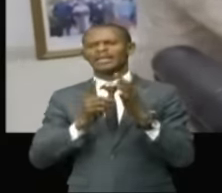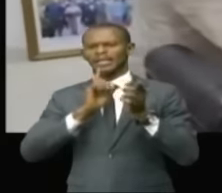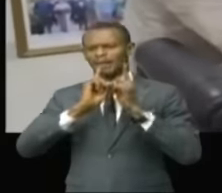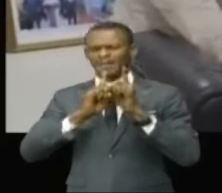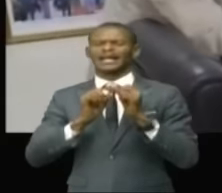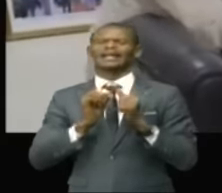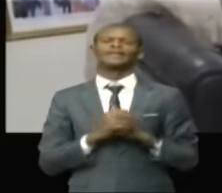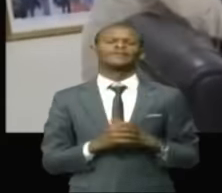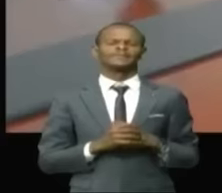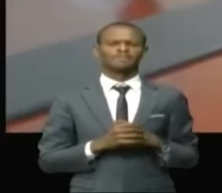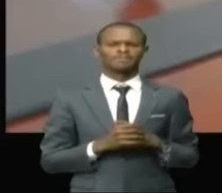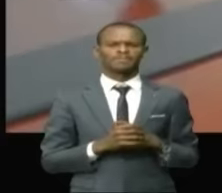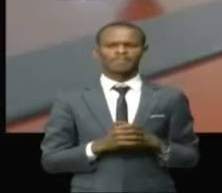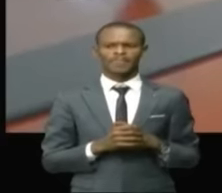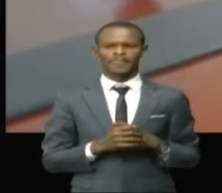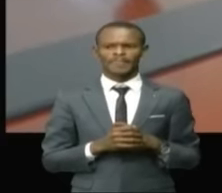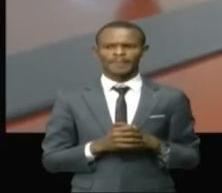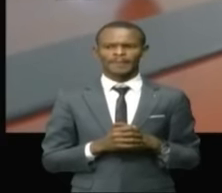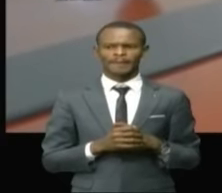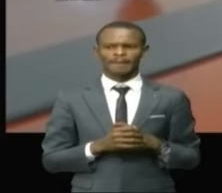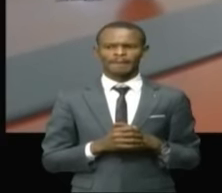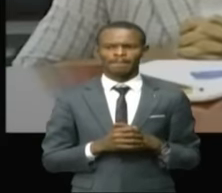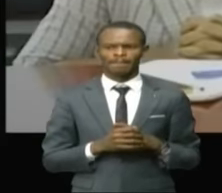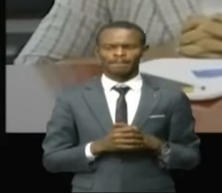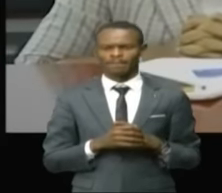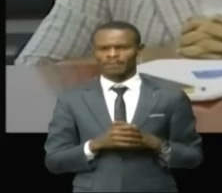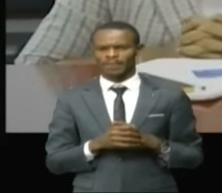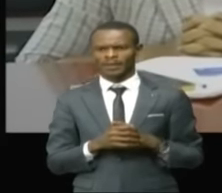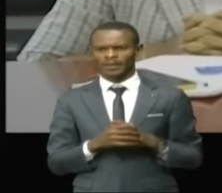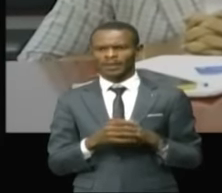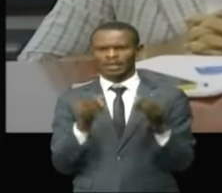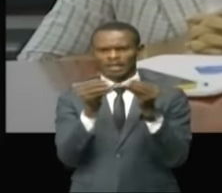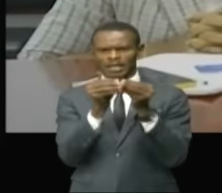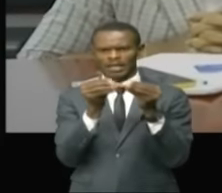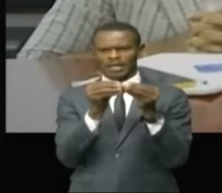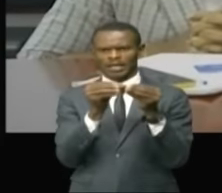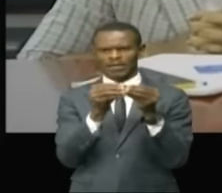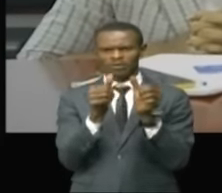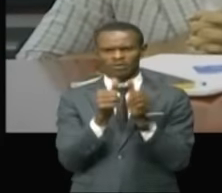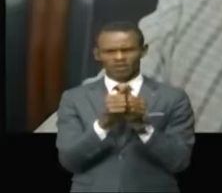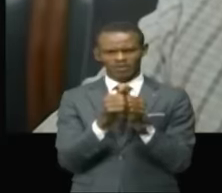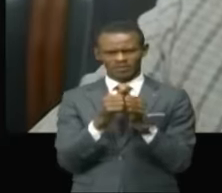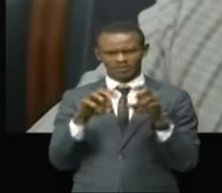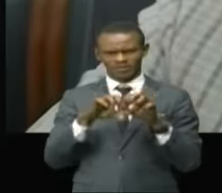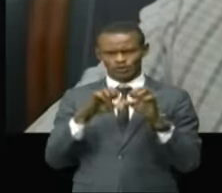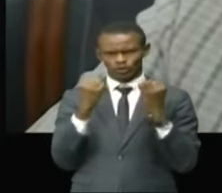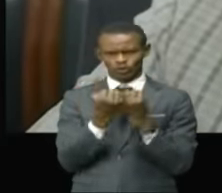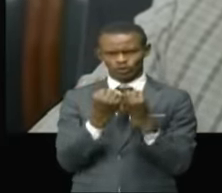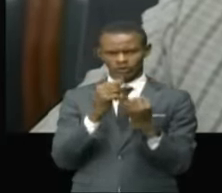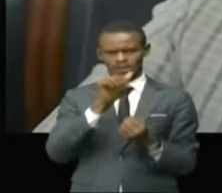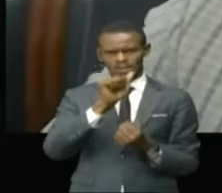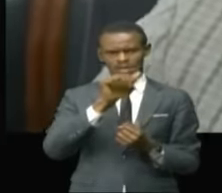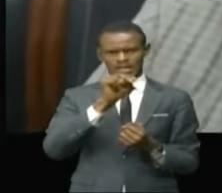Cette visite des dirigeants de l'ANSER se justifie par la volonté d'accompagner la mise en œuvre de la politique de décentralisation